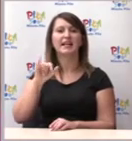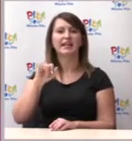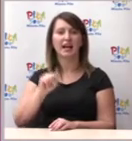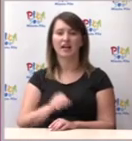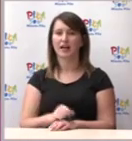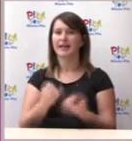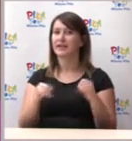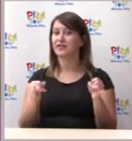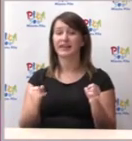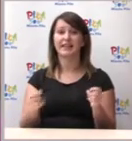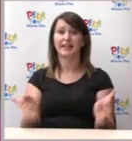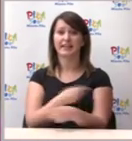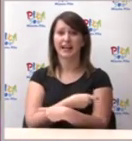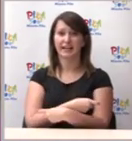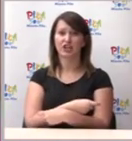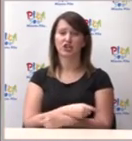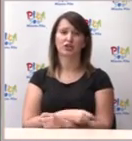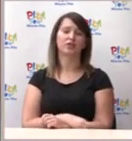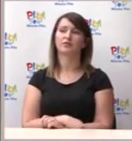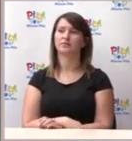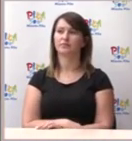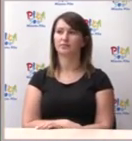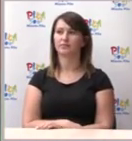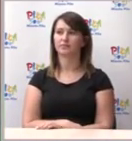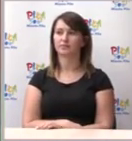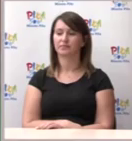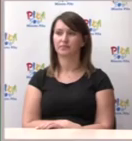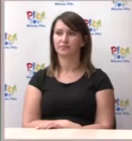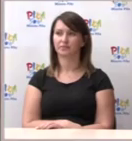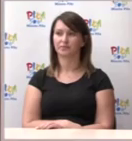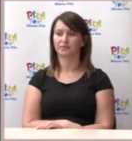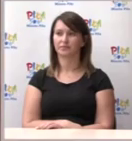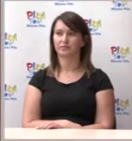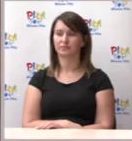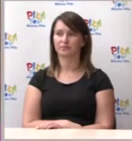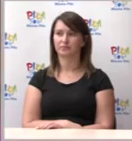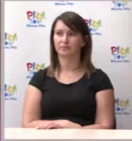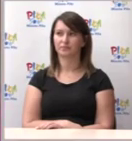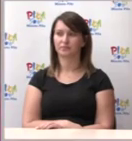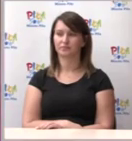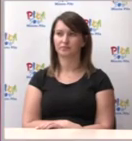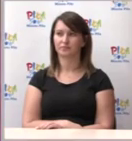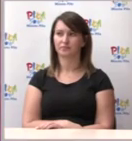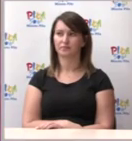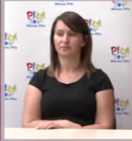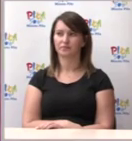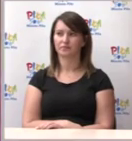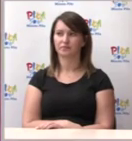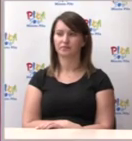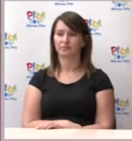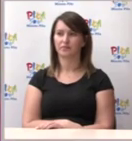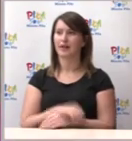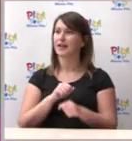Piły. Także mamy wielki powód do satysfakcji i no, z prawdziwą przyjemnością i